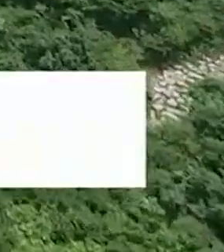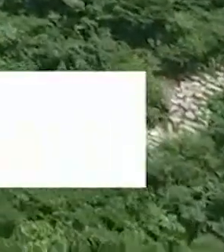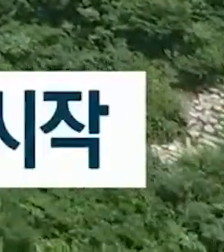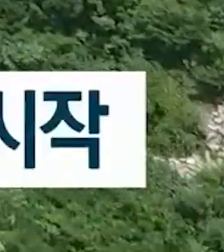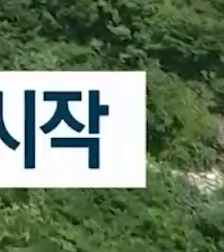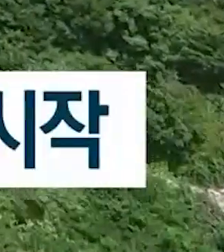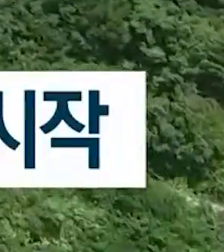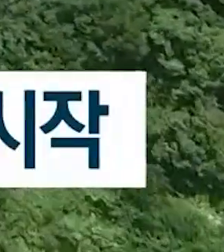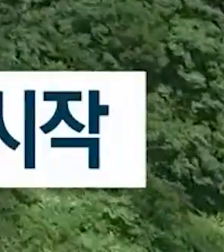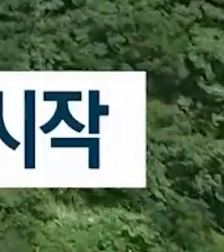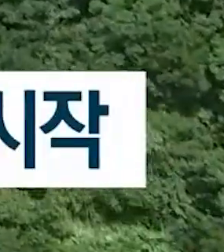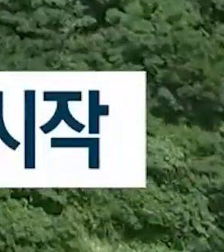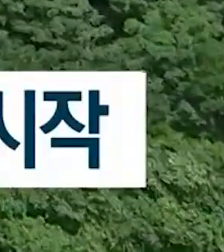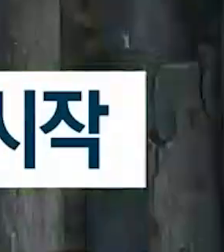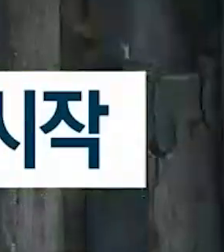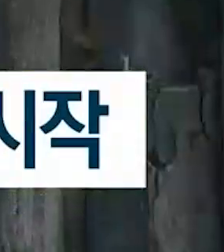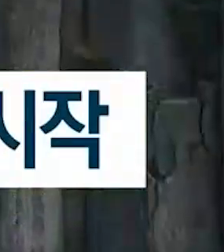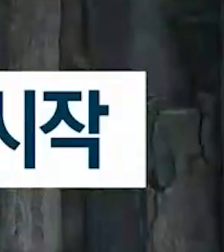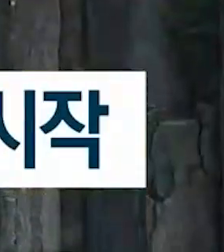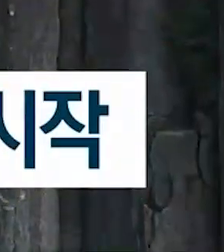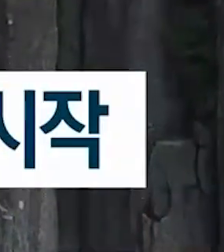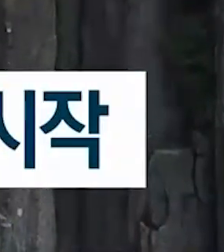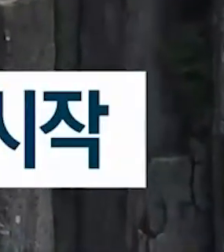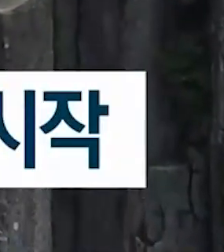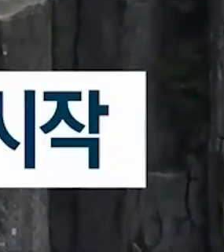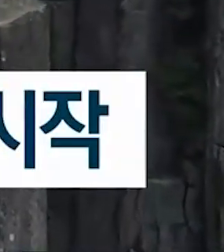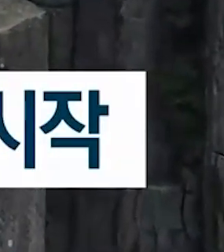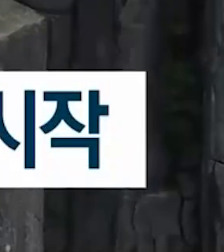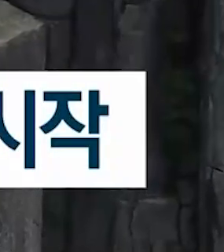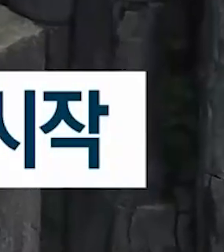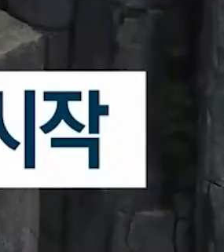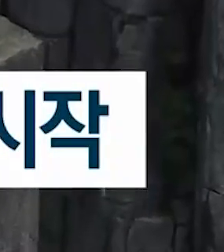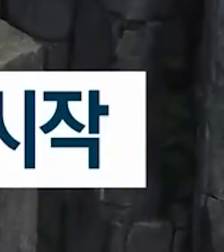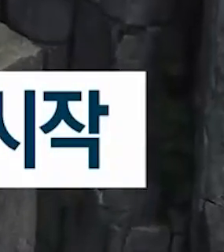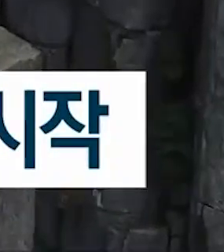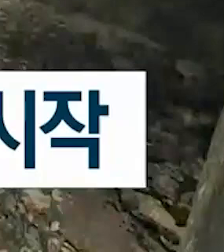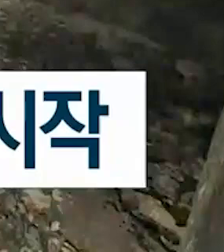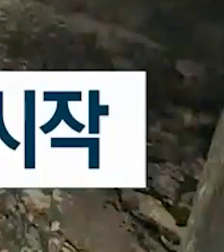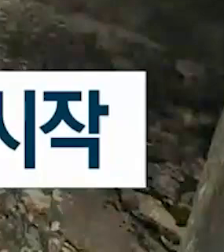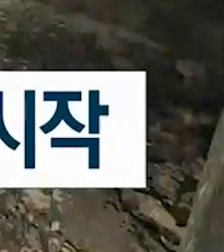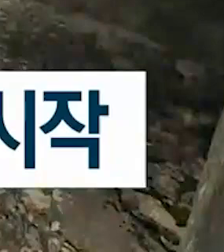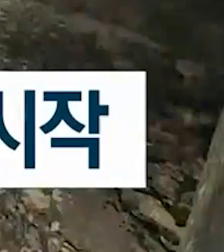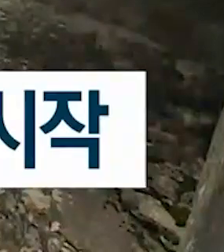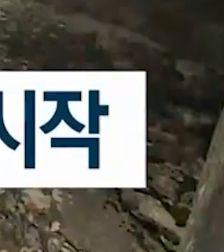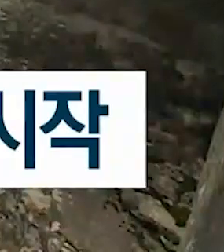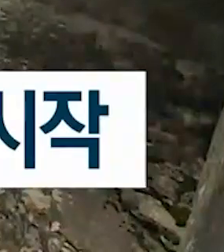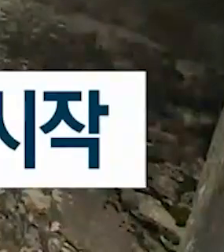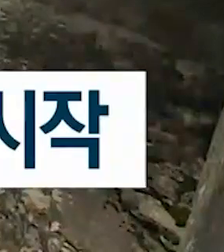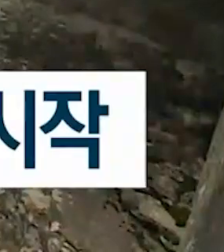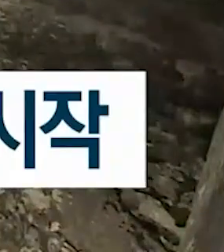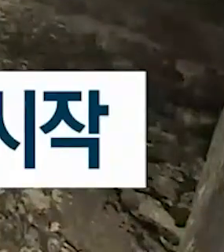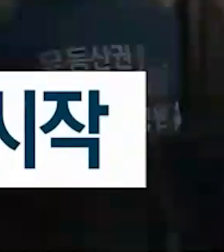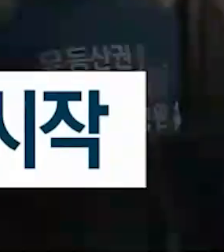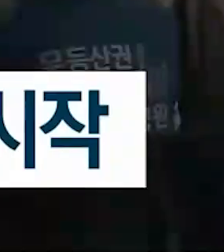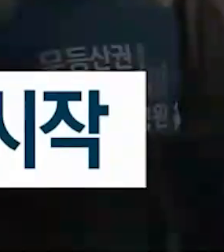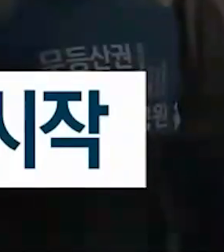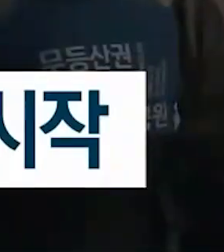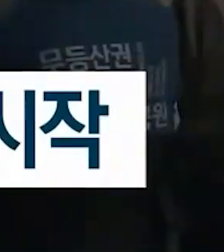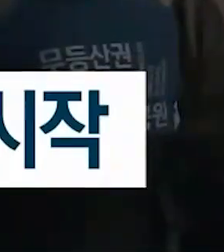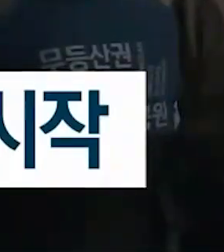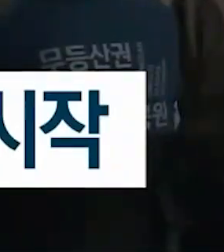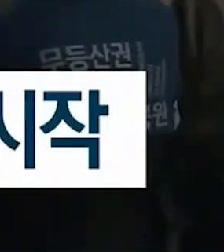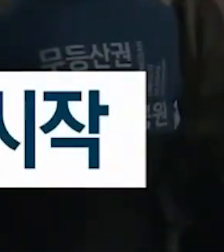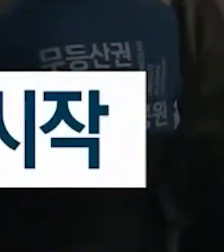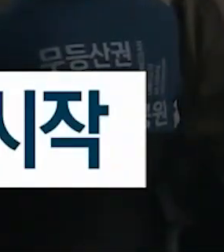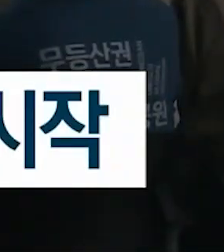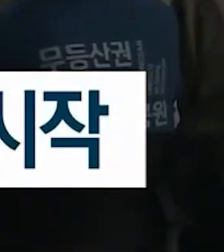우정산이 세계 지질공원으로 인증된 지 4년이 지나면서 내년 재인증을 앞두고 있습니다. 인증이 성공하면 세계 지질공원 중심지